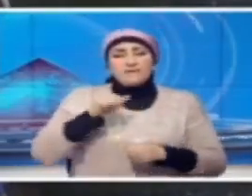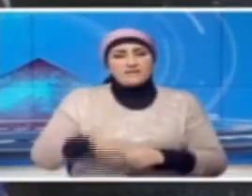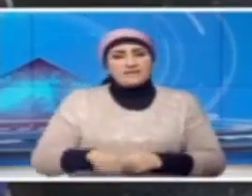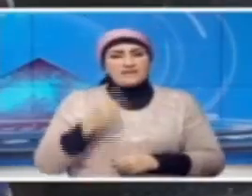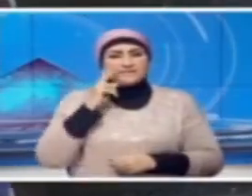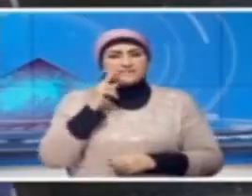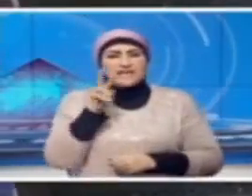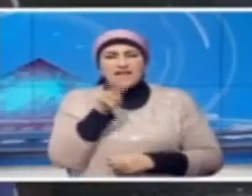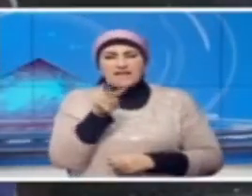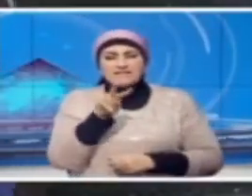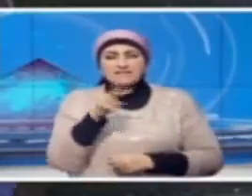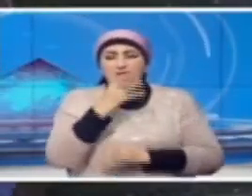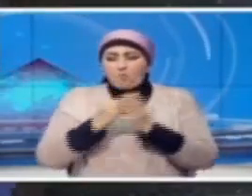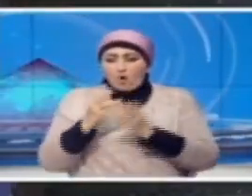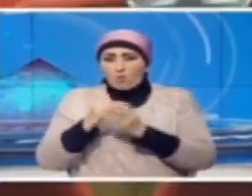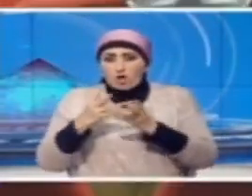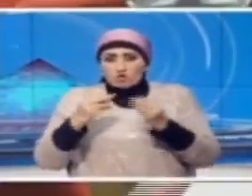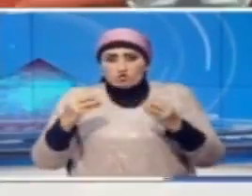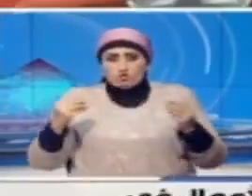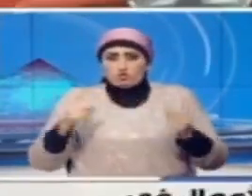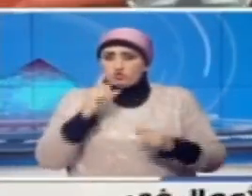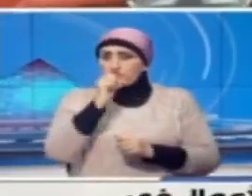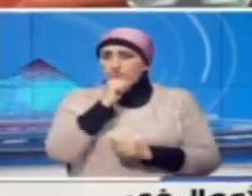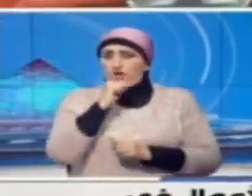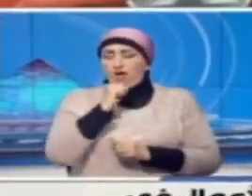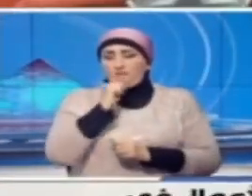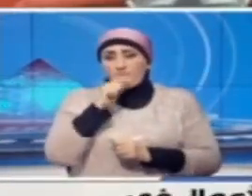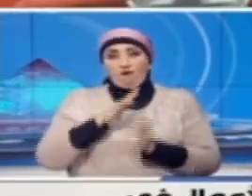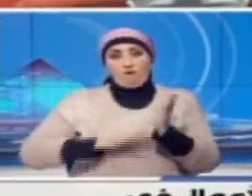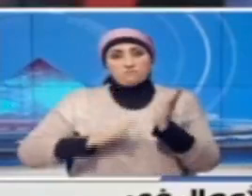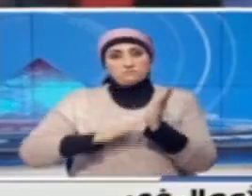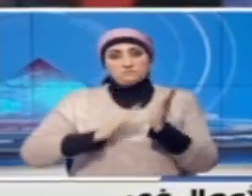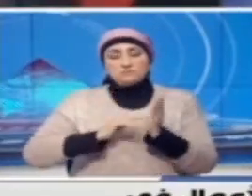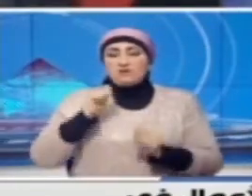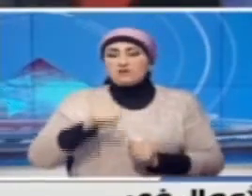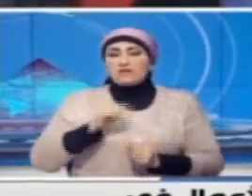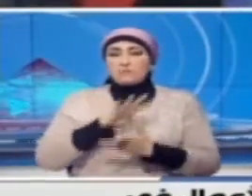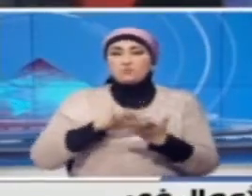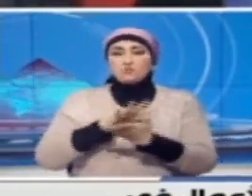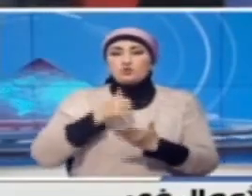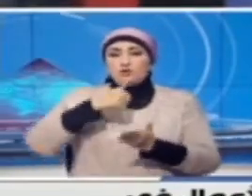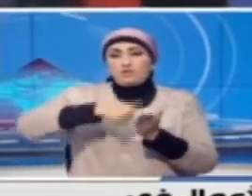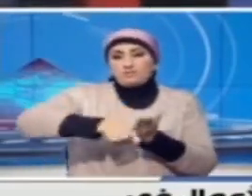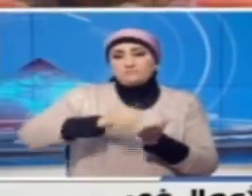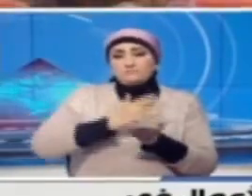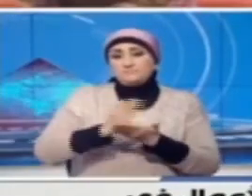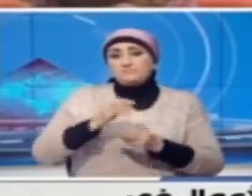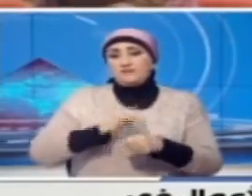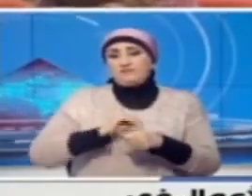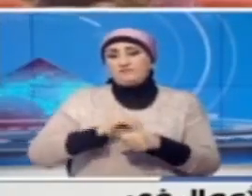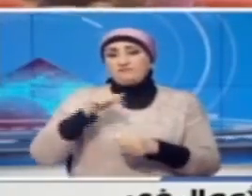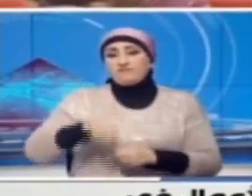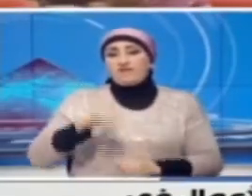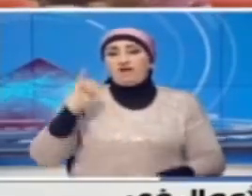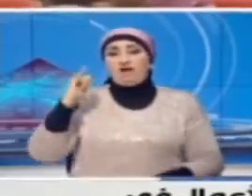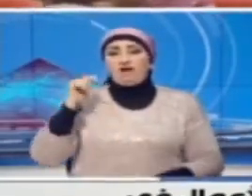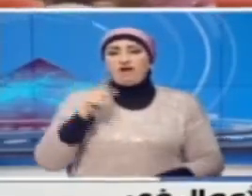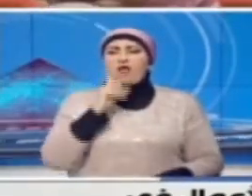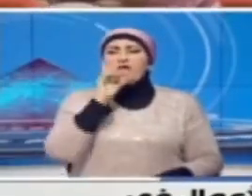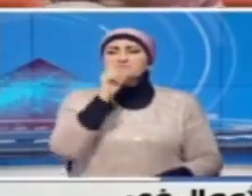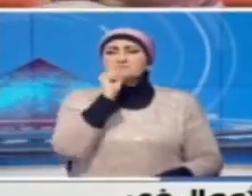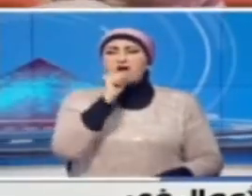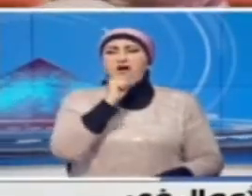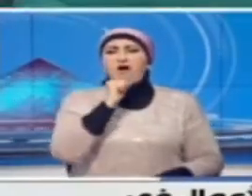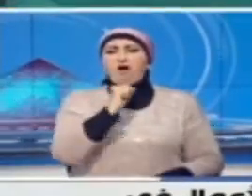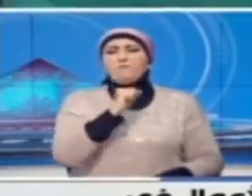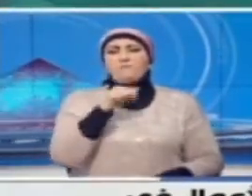شبحان يهددان التنمية في مصر. وقال المشاركون إن مشكلة الأمية في الوطن العربي ما زالت تعوق